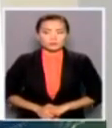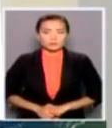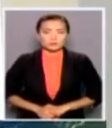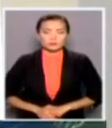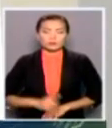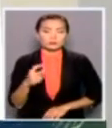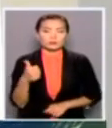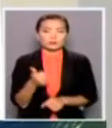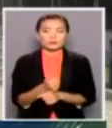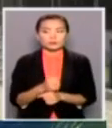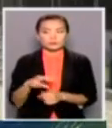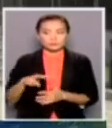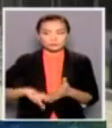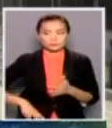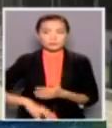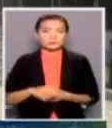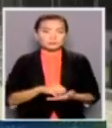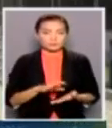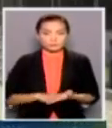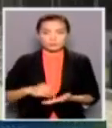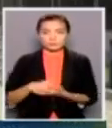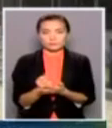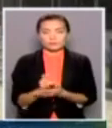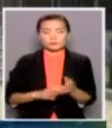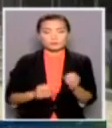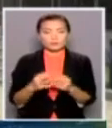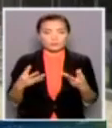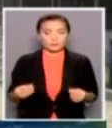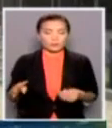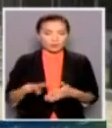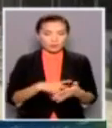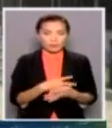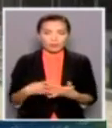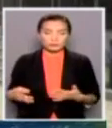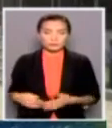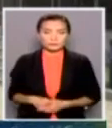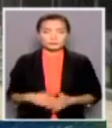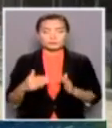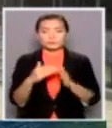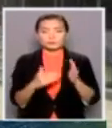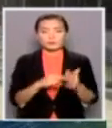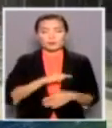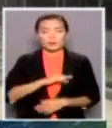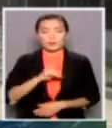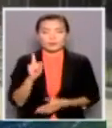Бірінші басшы айыптау үкімі күшіне енгеннен кейін 10 күнтізбелік күн ішінде отставкаға кету міндетті.